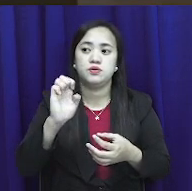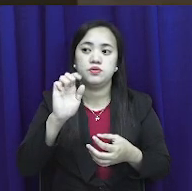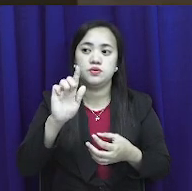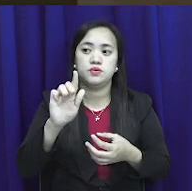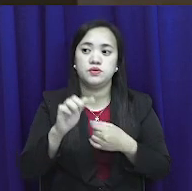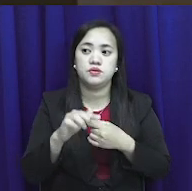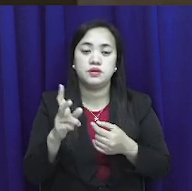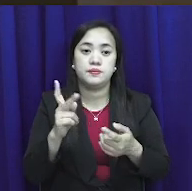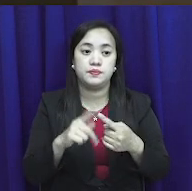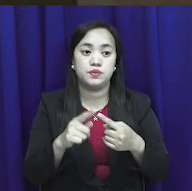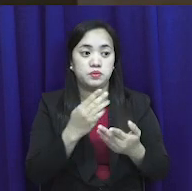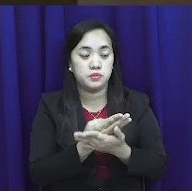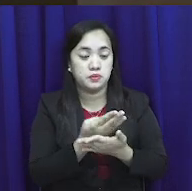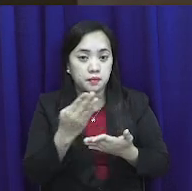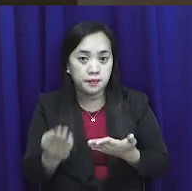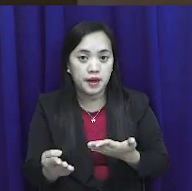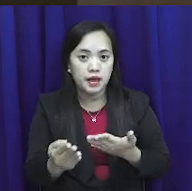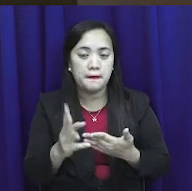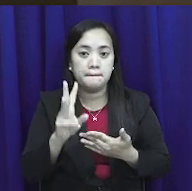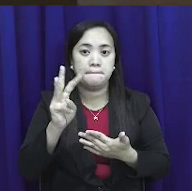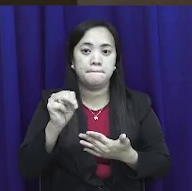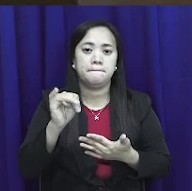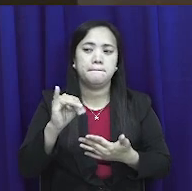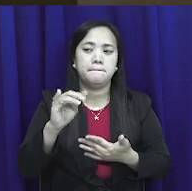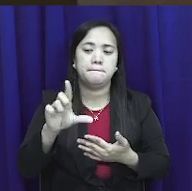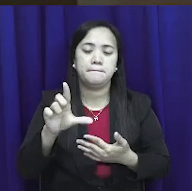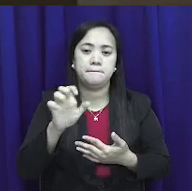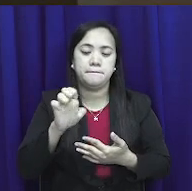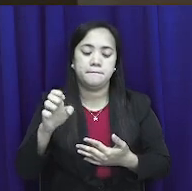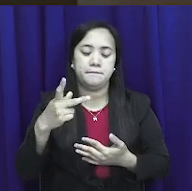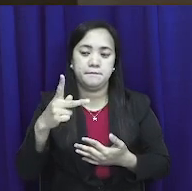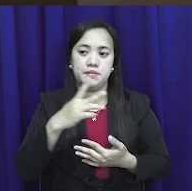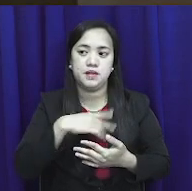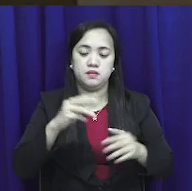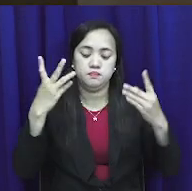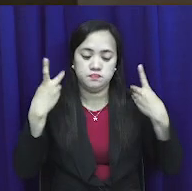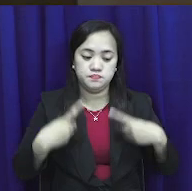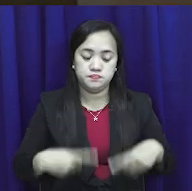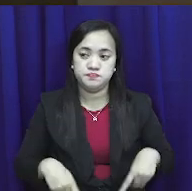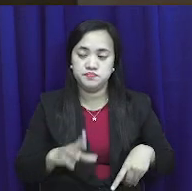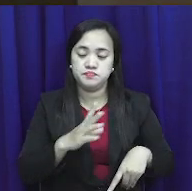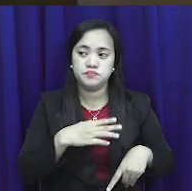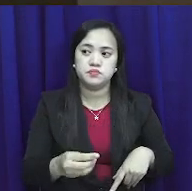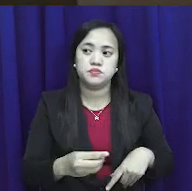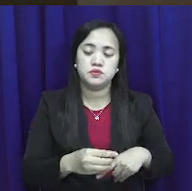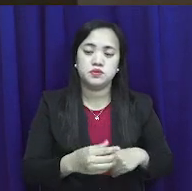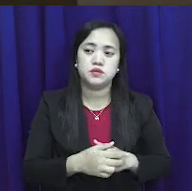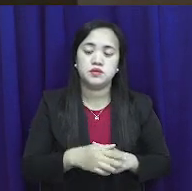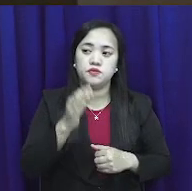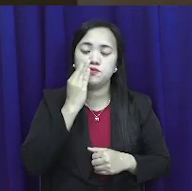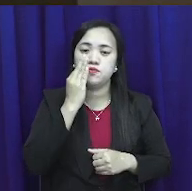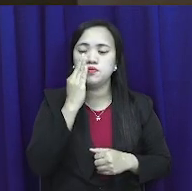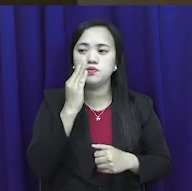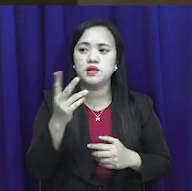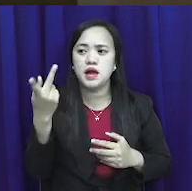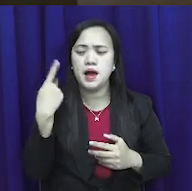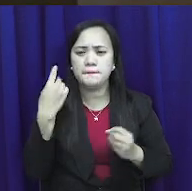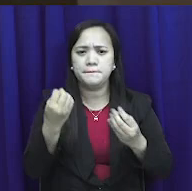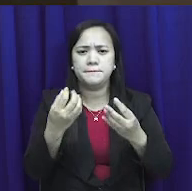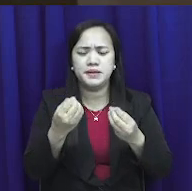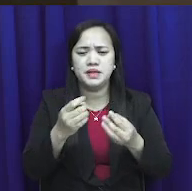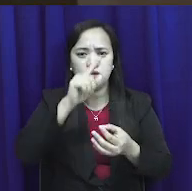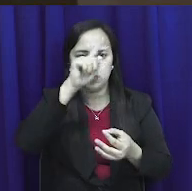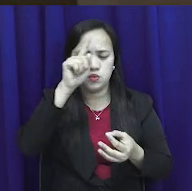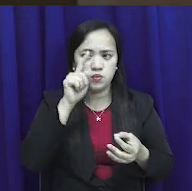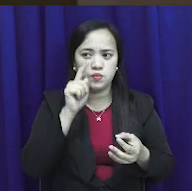to ng gatas makakabili kaya ng mga damit mga pangangailangan ng anak ko Sabi ko ganon Oo marami akong question kaya